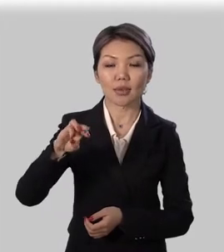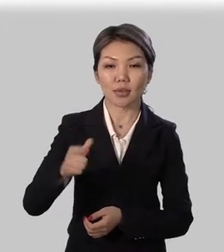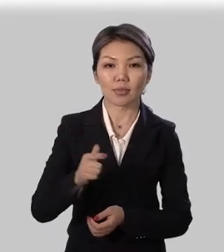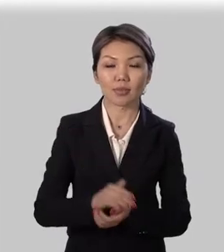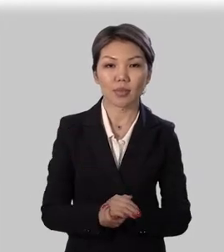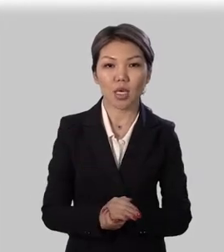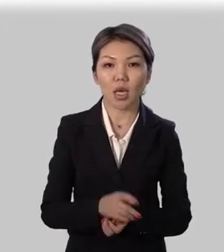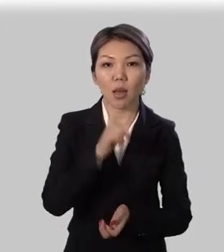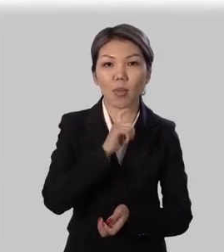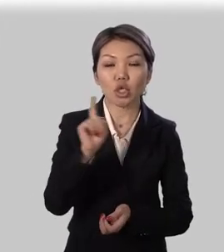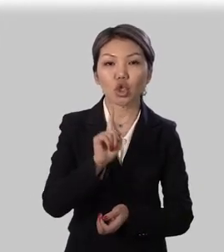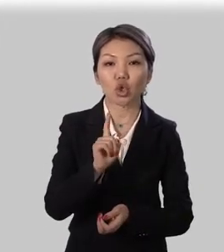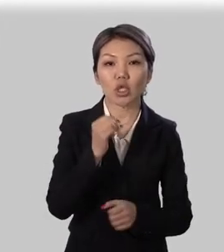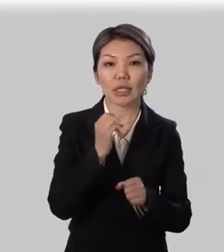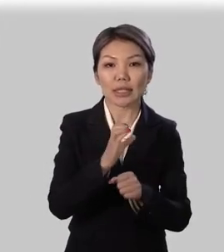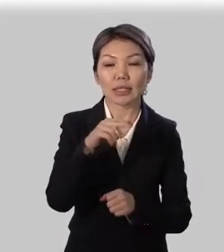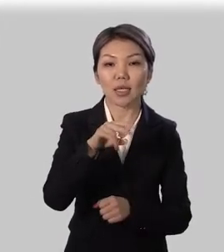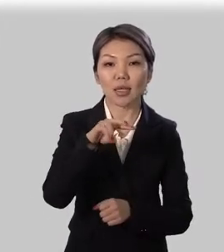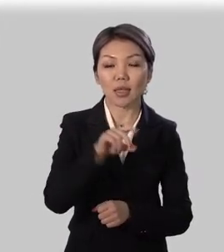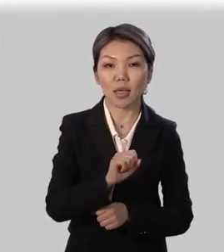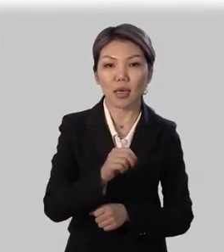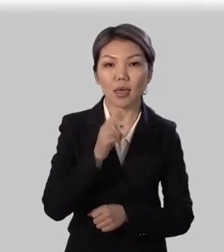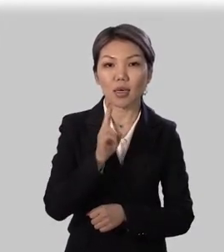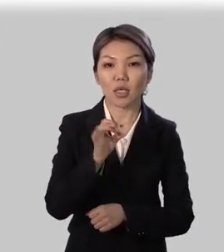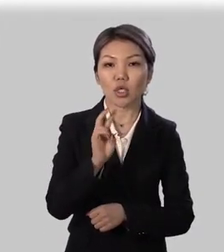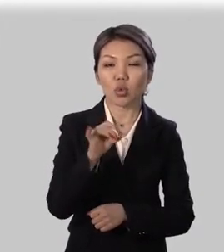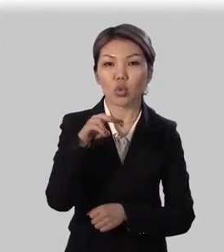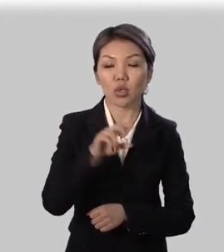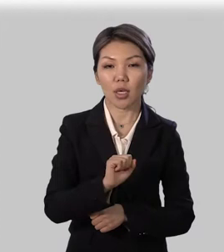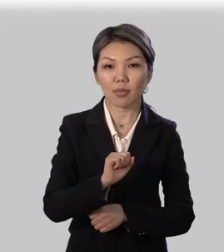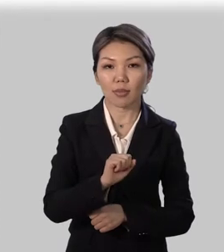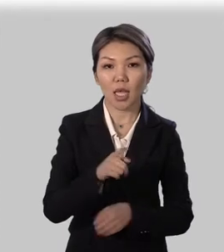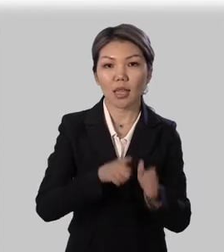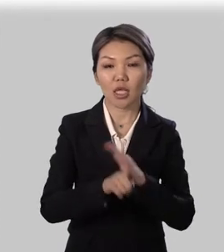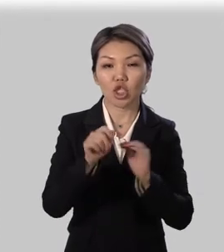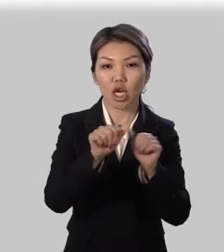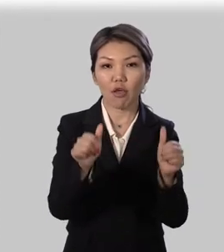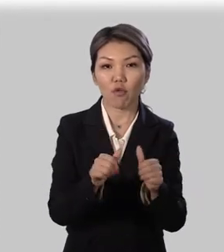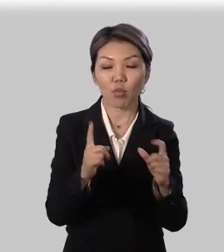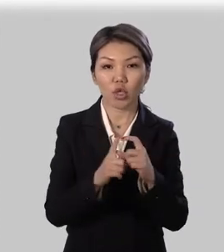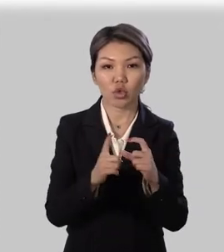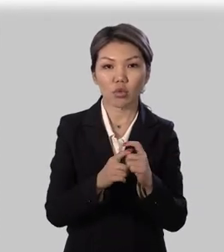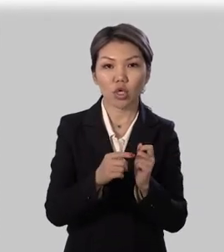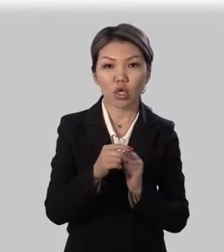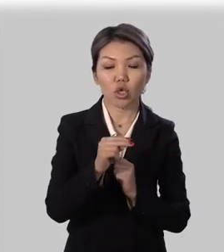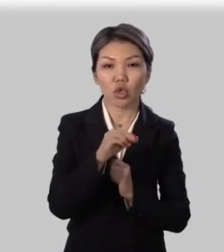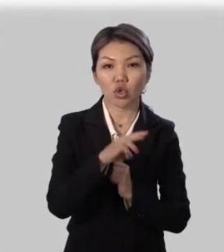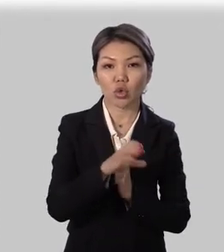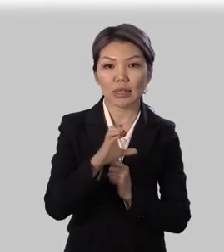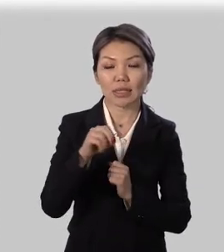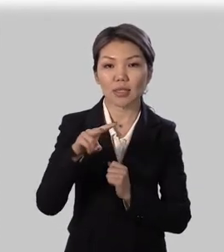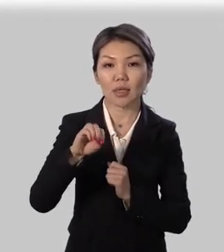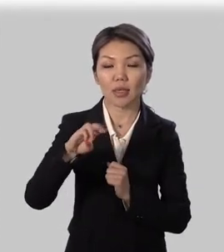сделала крикнула ставим начальную форму что сделать крикнуть